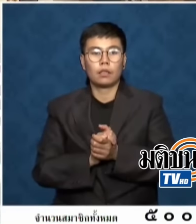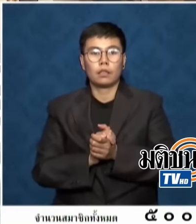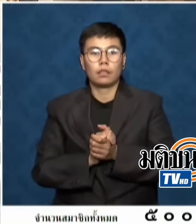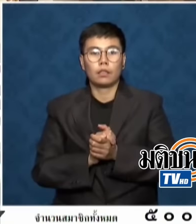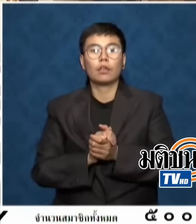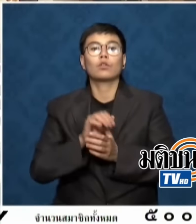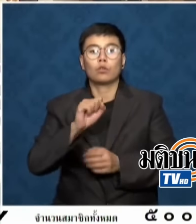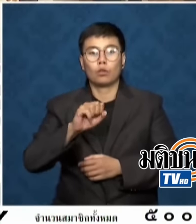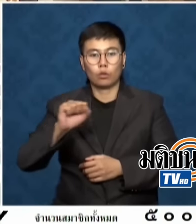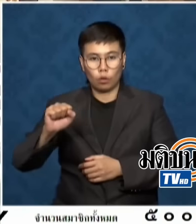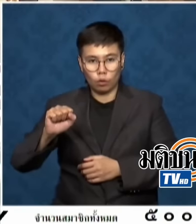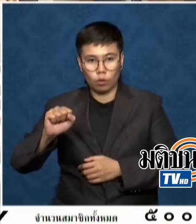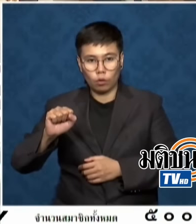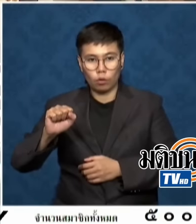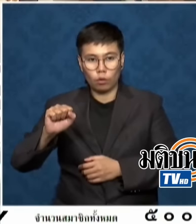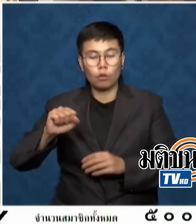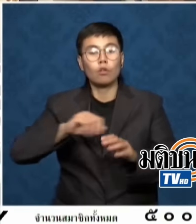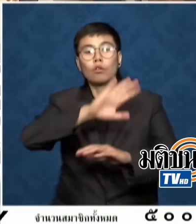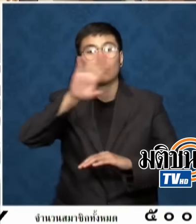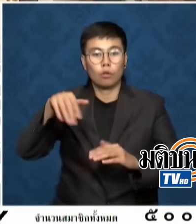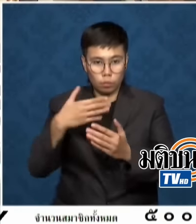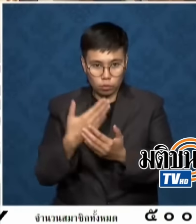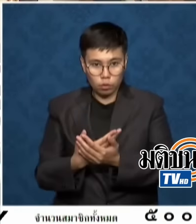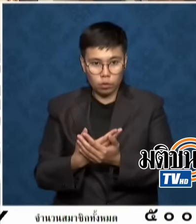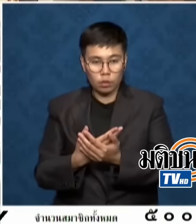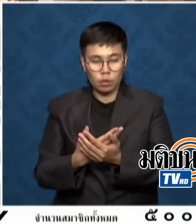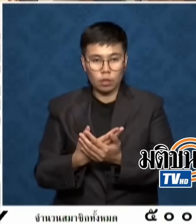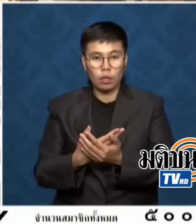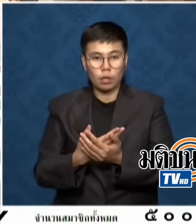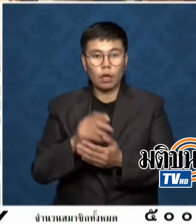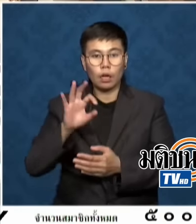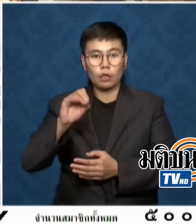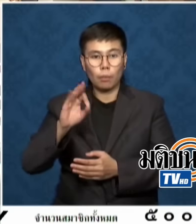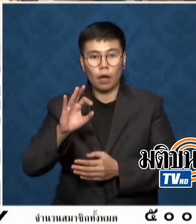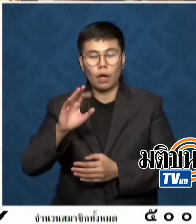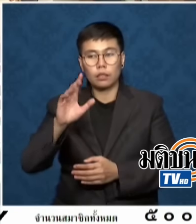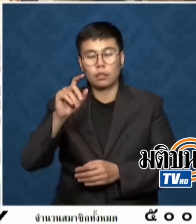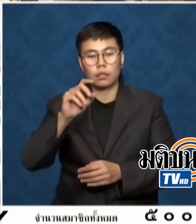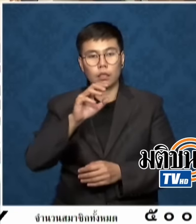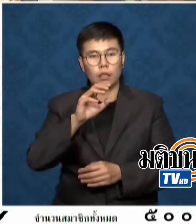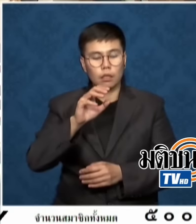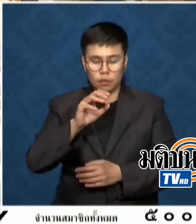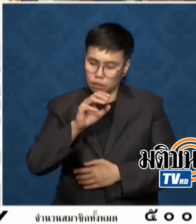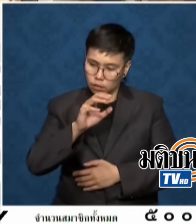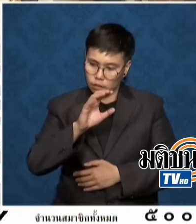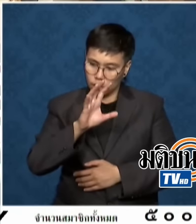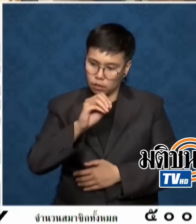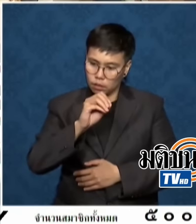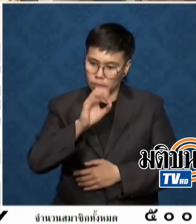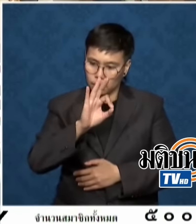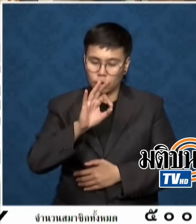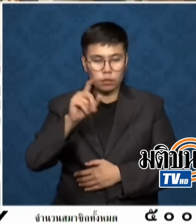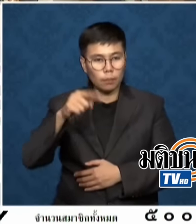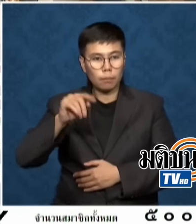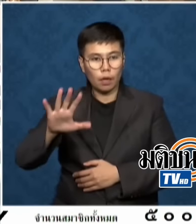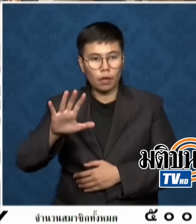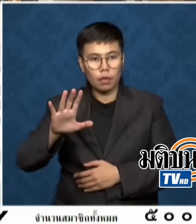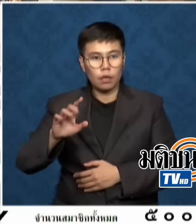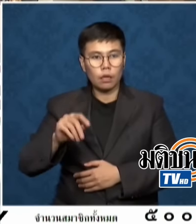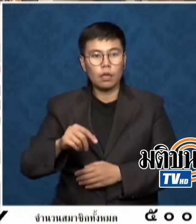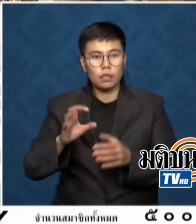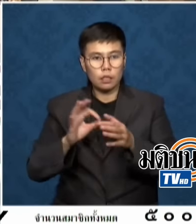ชิกสภาผู้แทนราษฎรทุกท่านแน่นอนค่ะ 95/5 นะคะก็ยังอยู่ในหมวดของสิ่งที่เรายังเสนอเรื่องบุ